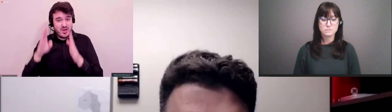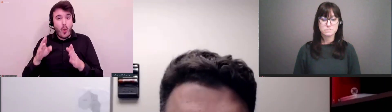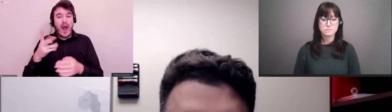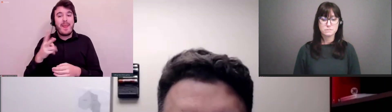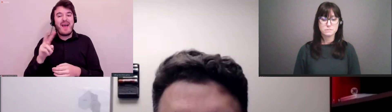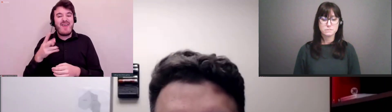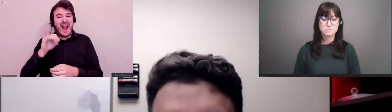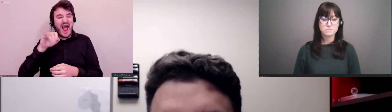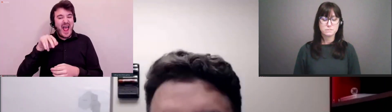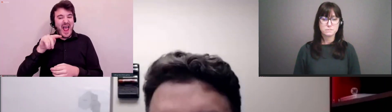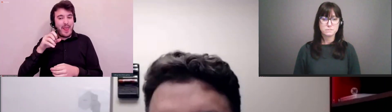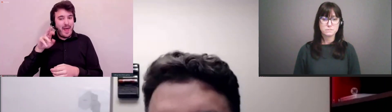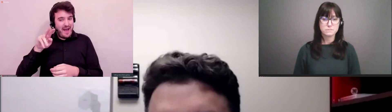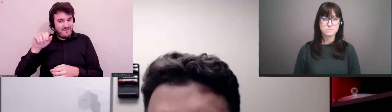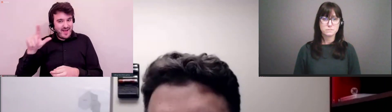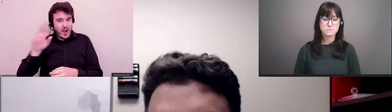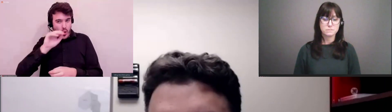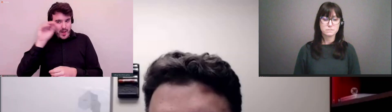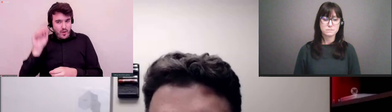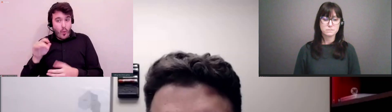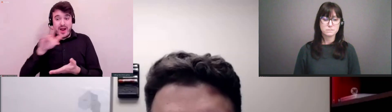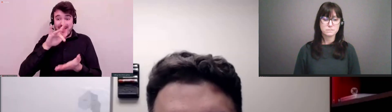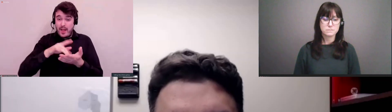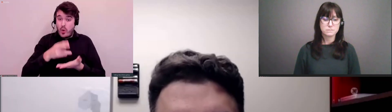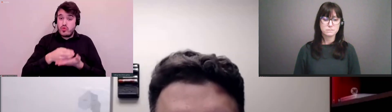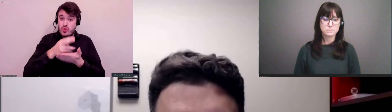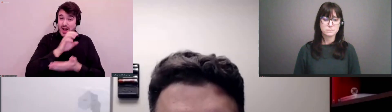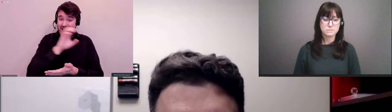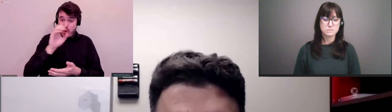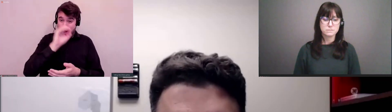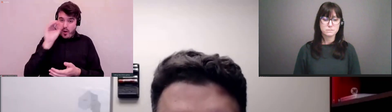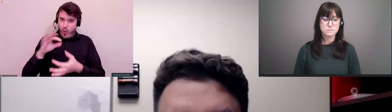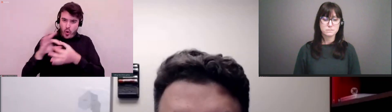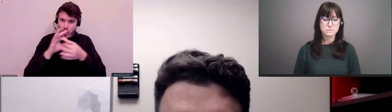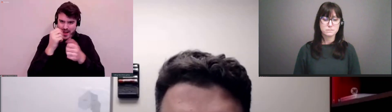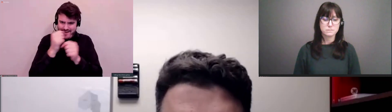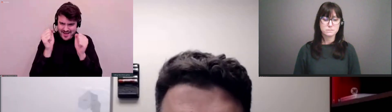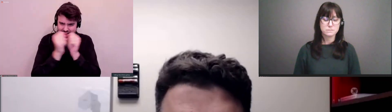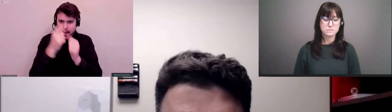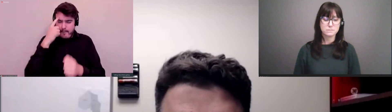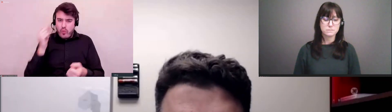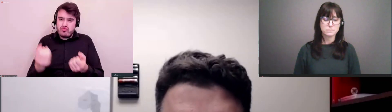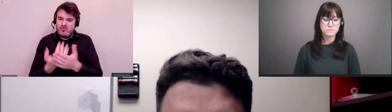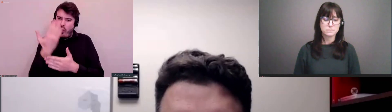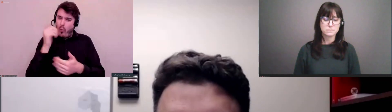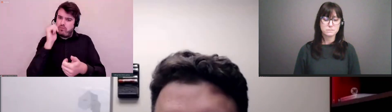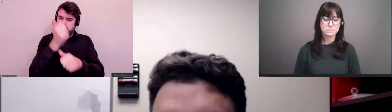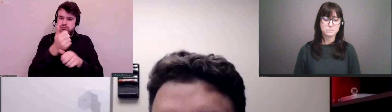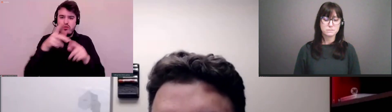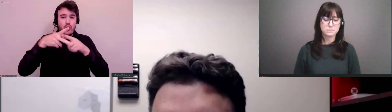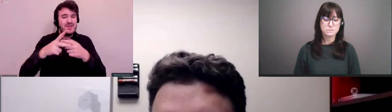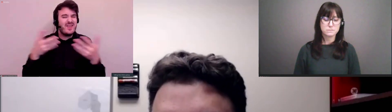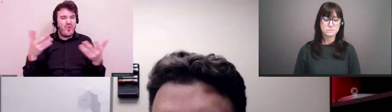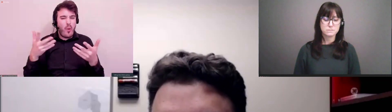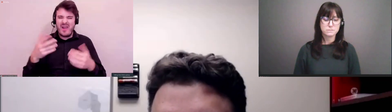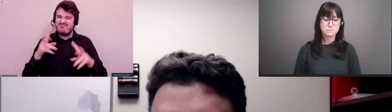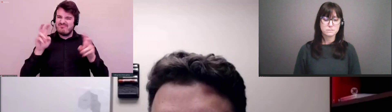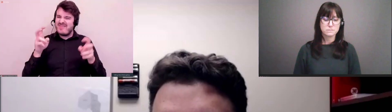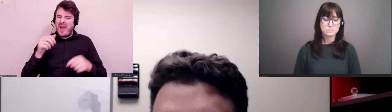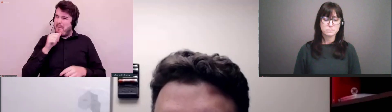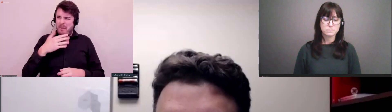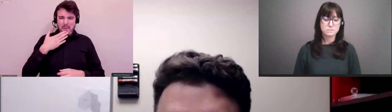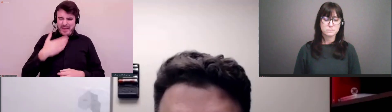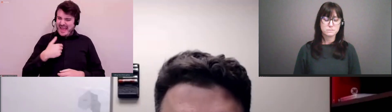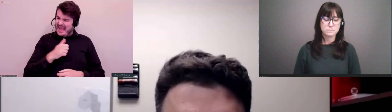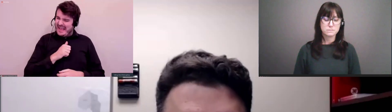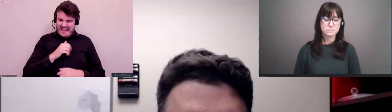collaboré pour lancer une nouvelle initiative appelée Pas bien chez soi à Ottawa. Un outil de discussion en ligne et